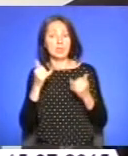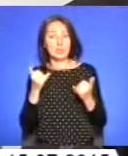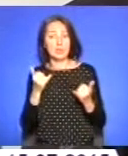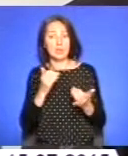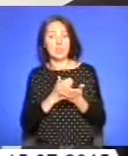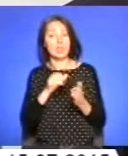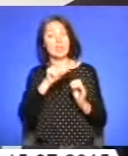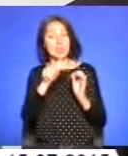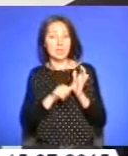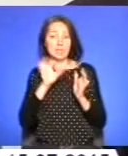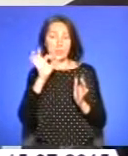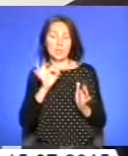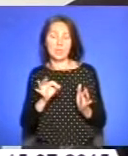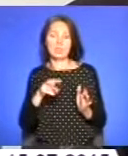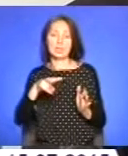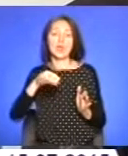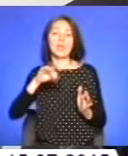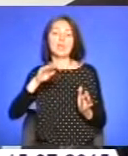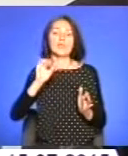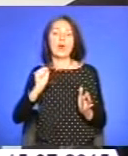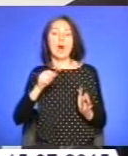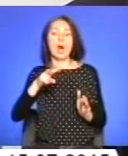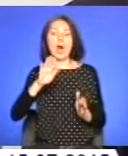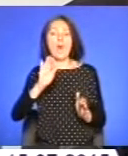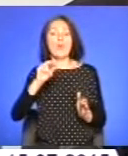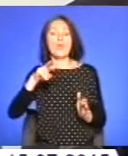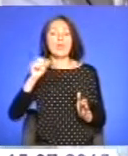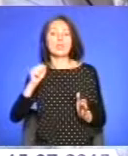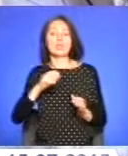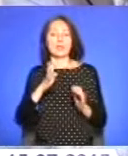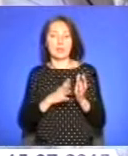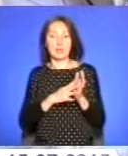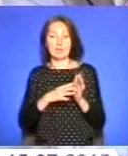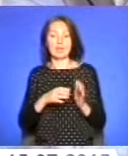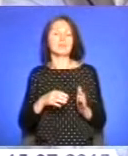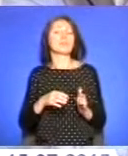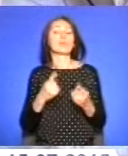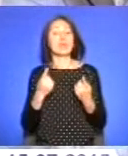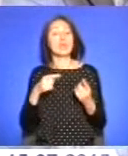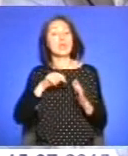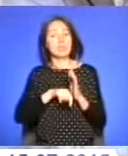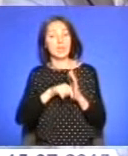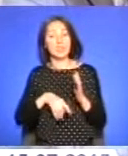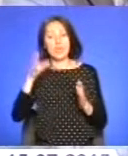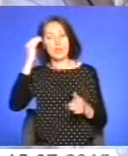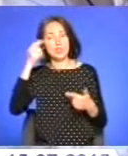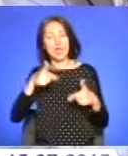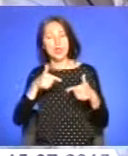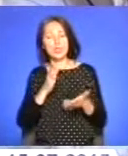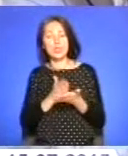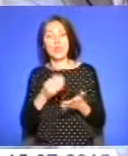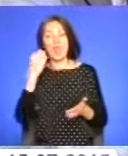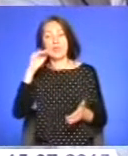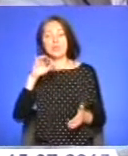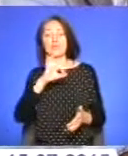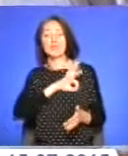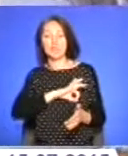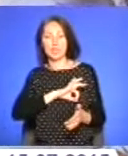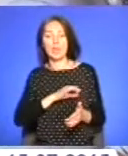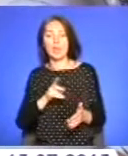составляют 16% в Литве, а в Вильнюсе только 12%. Вагоме значення, вважають гості, має ефективне використання та